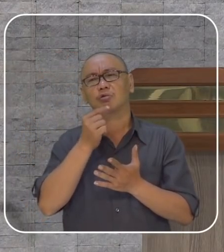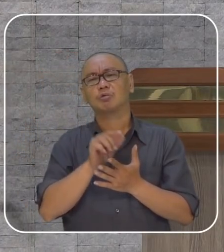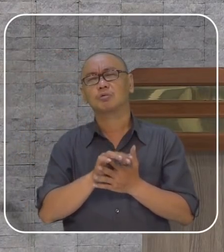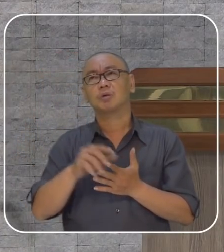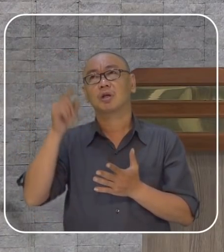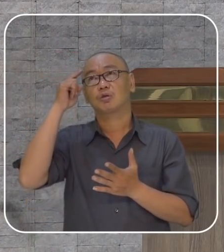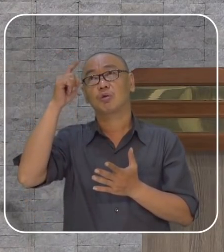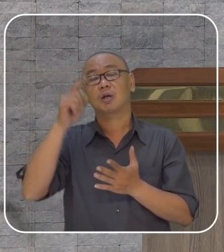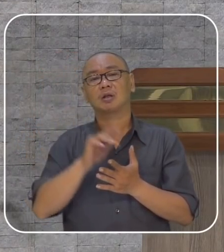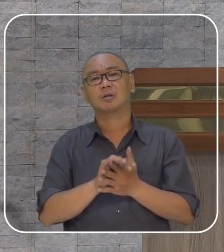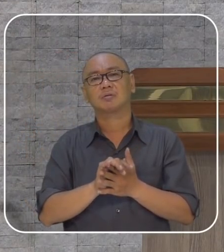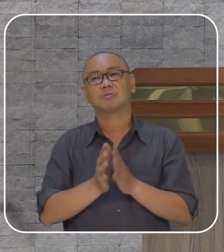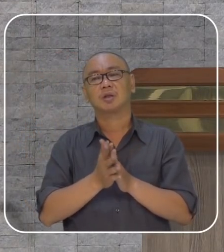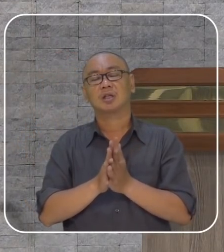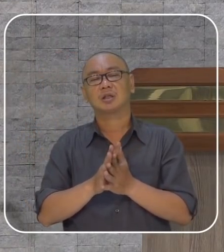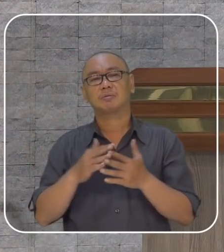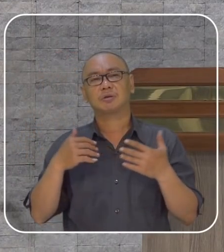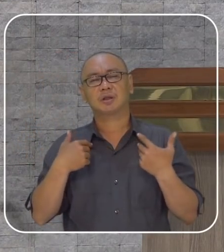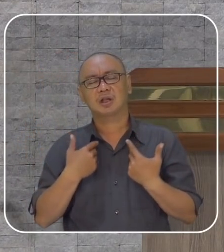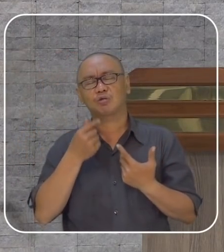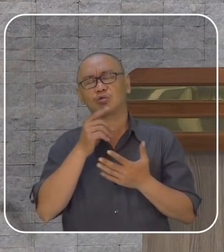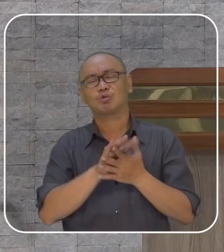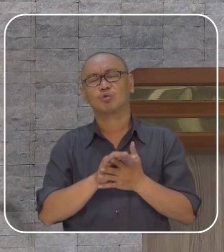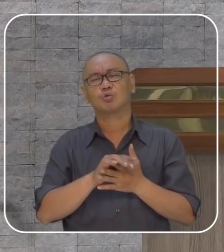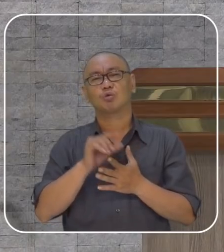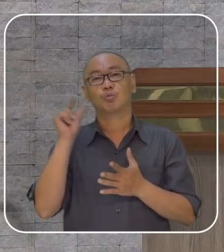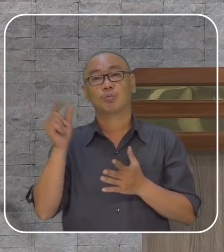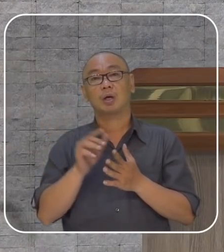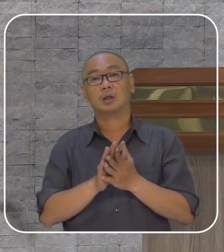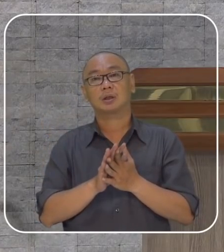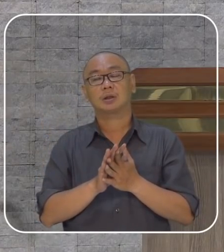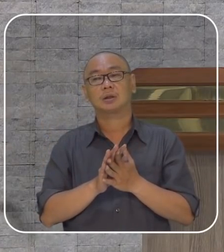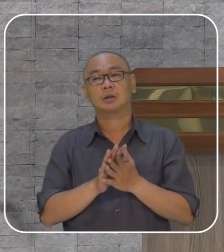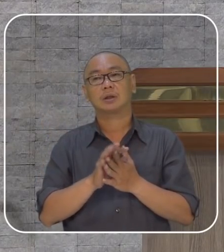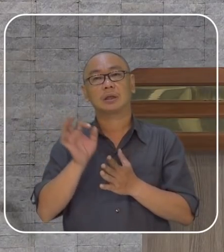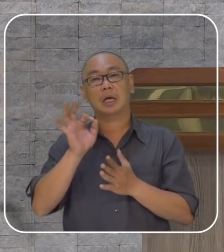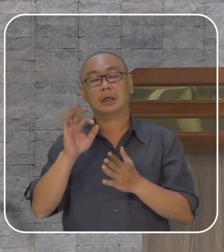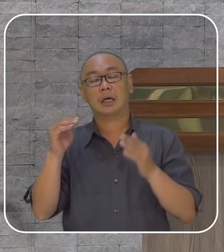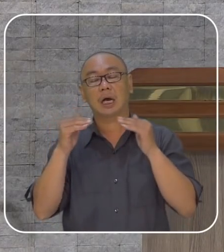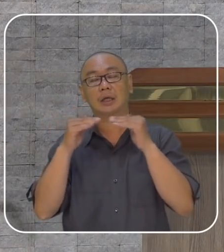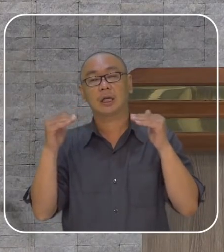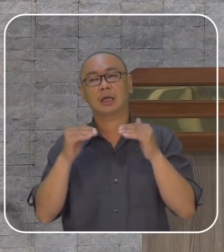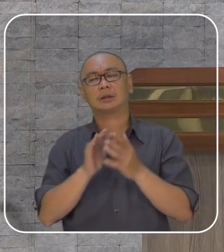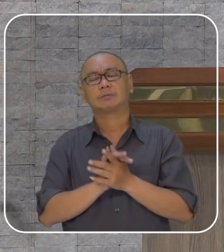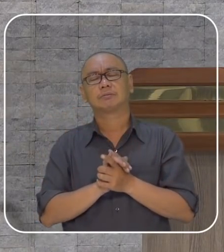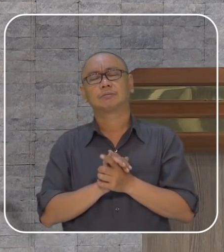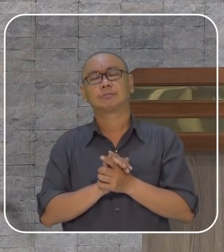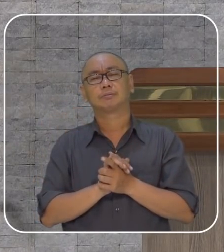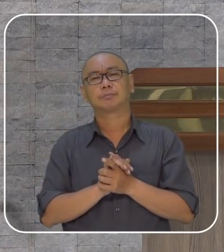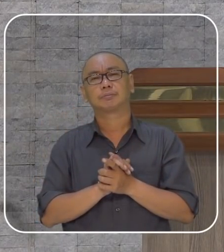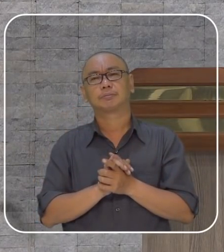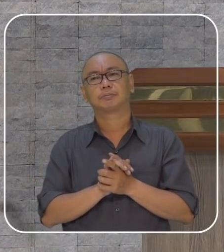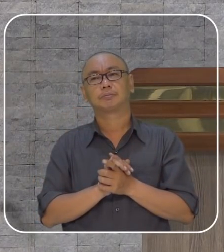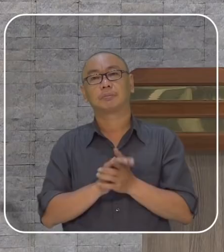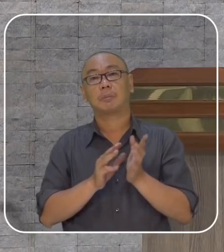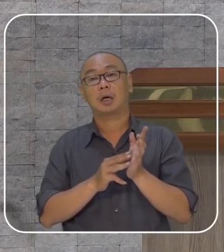umat, menjadikan penderitaan bagi umat, terlebih kemudian ketidakadilan, maka